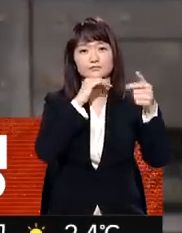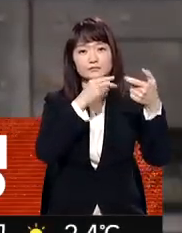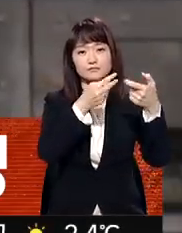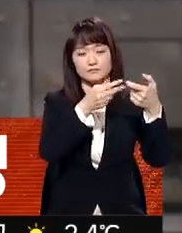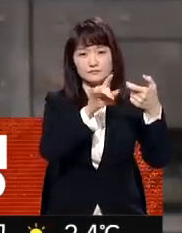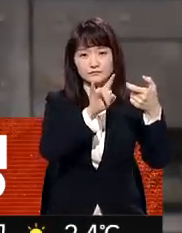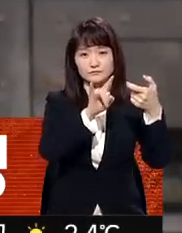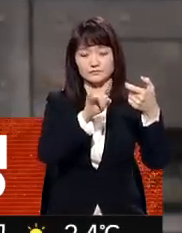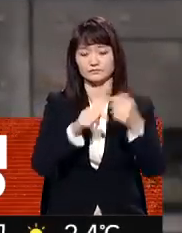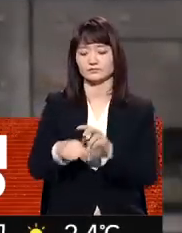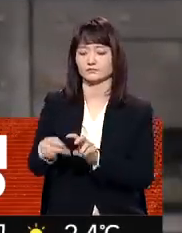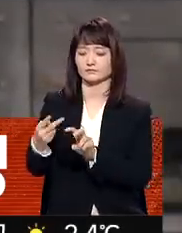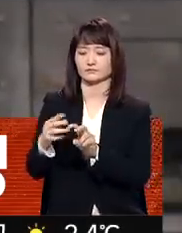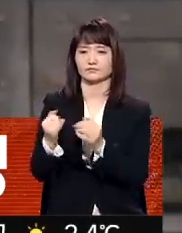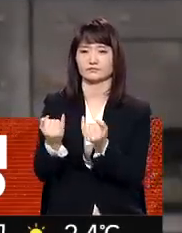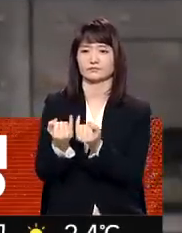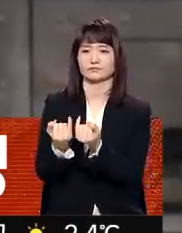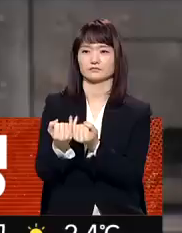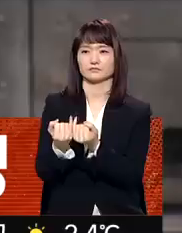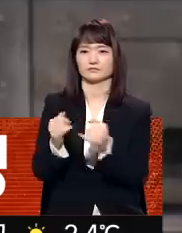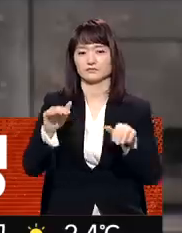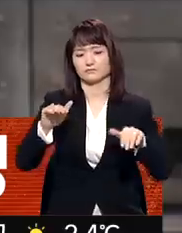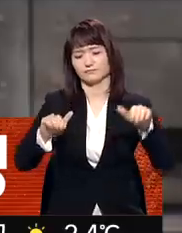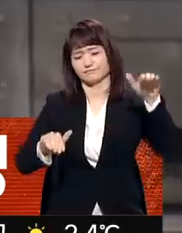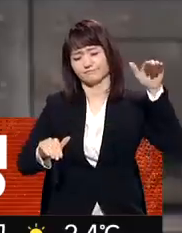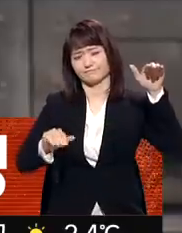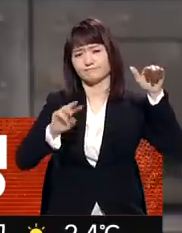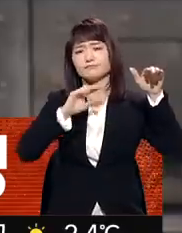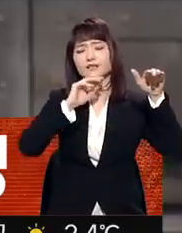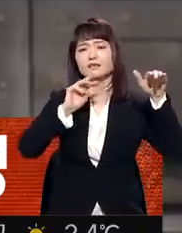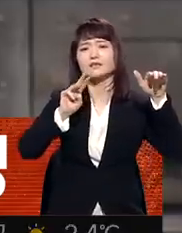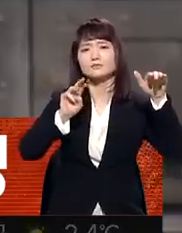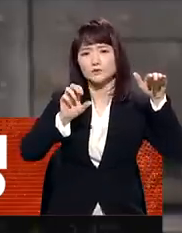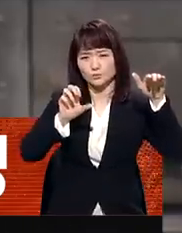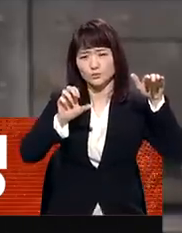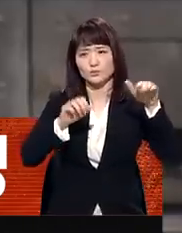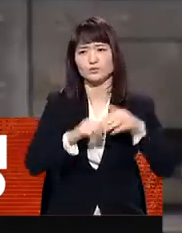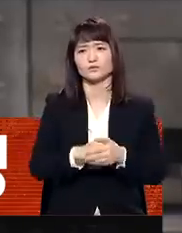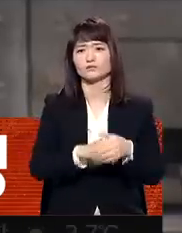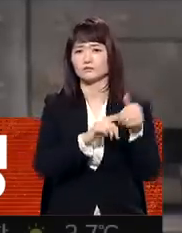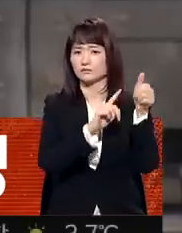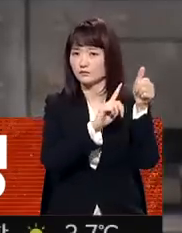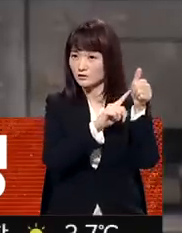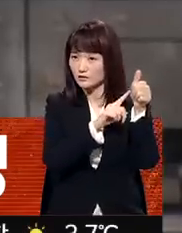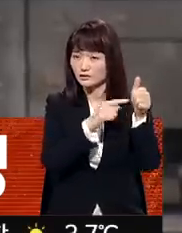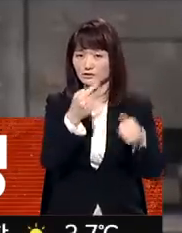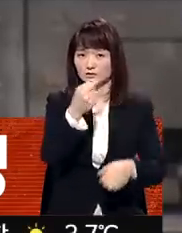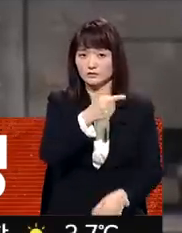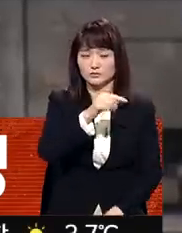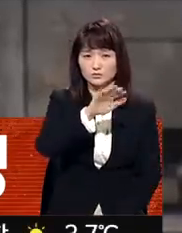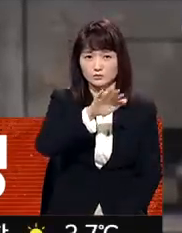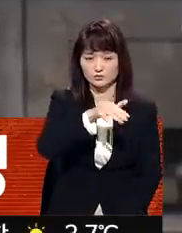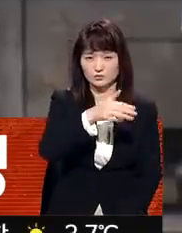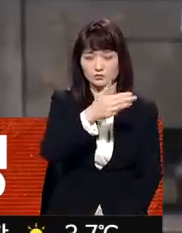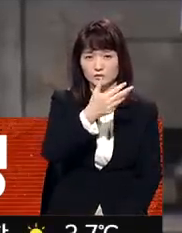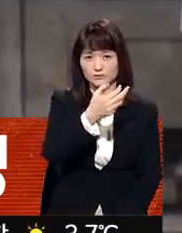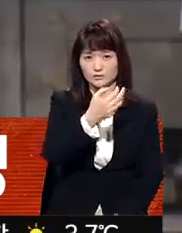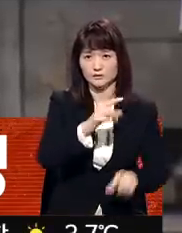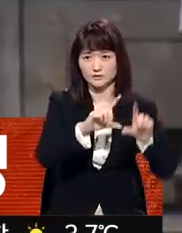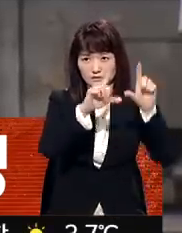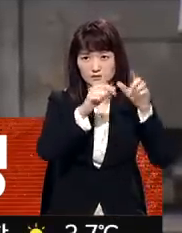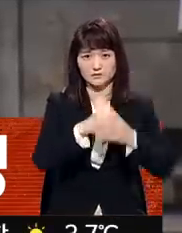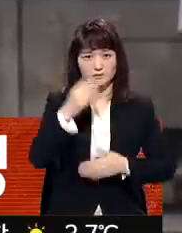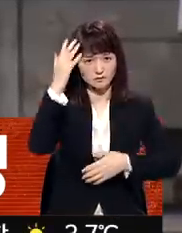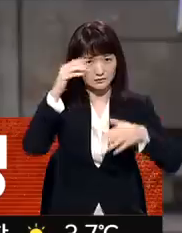그리고 피해자는 20대이기 때문에 35세 이상이 차이가 난다고 하는데 그 거장이라는 분이 사실은 1980년대에 대한민국